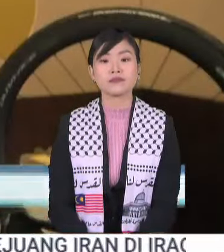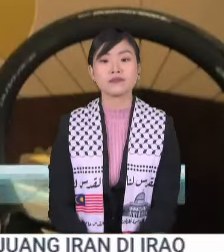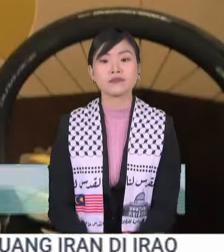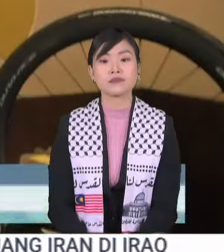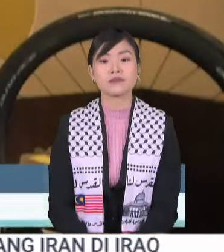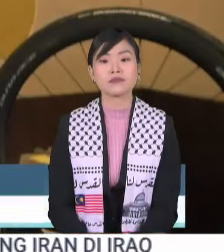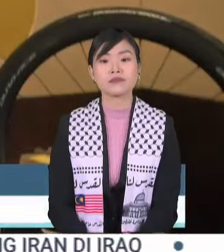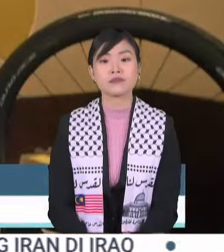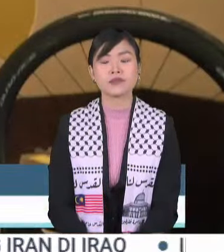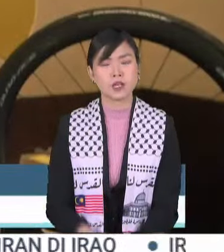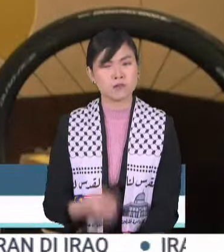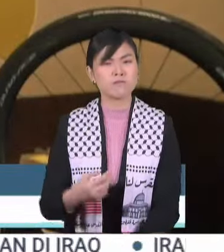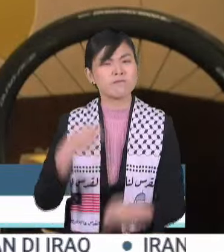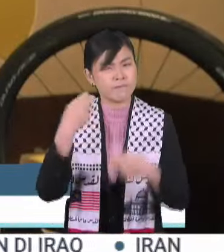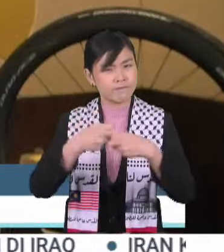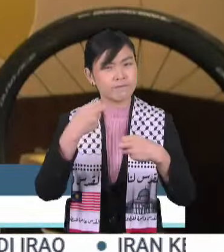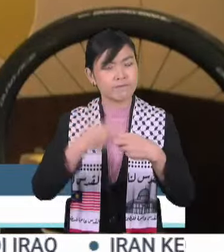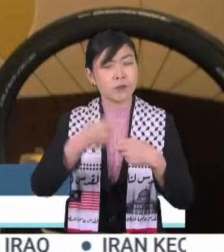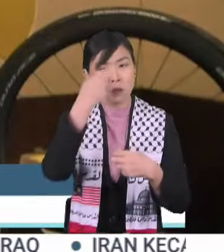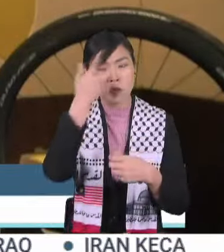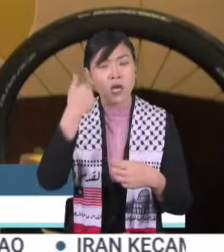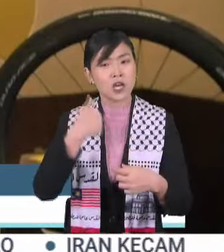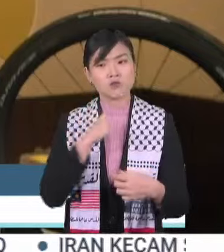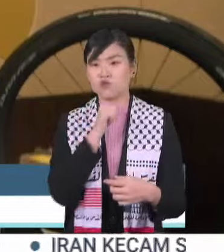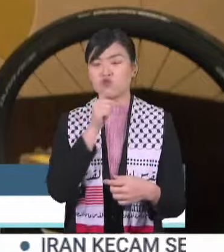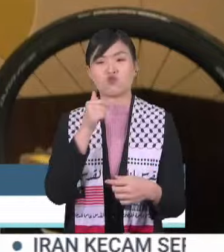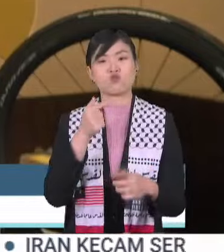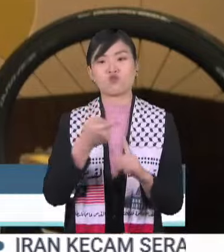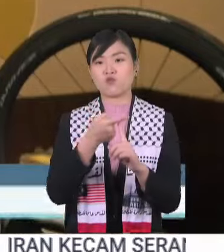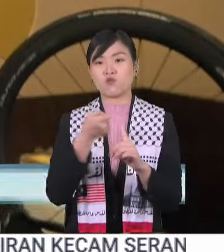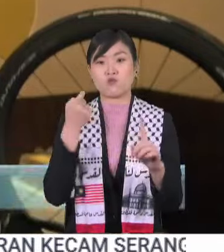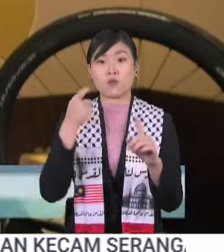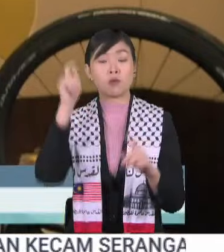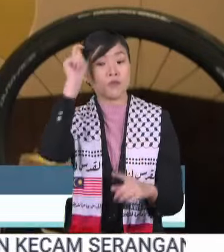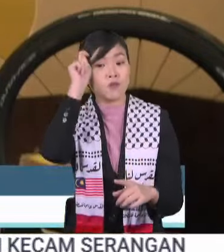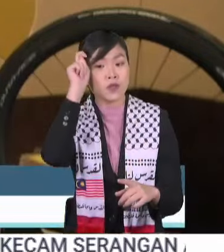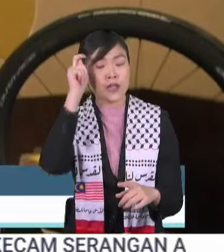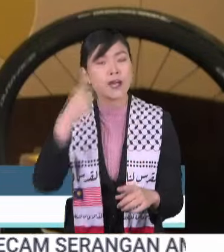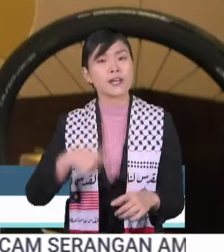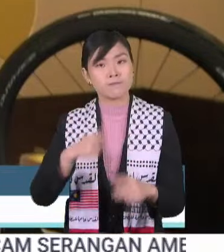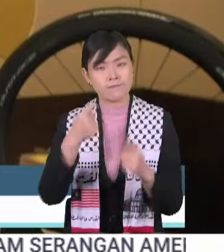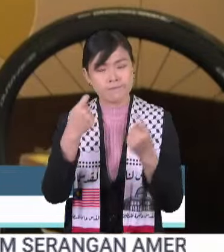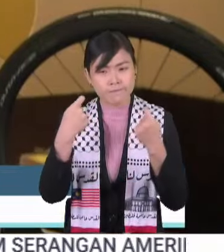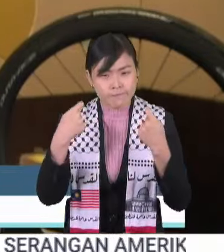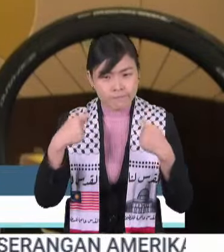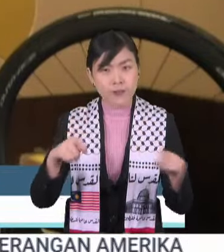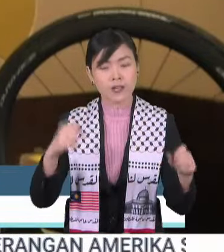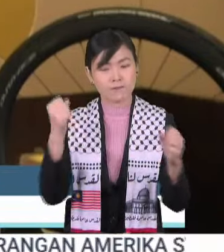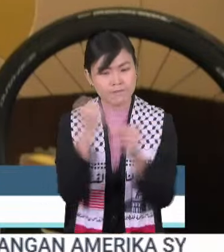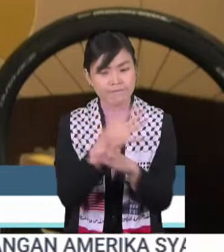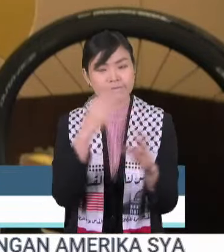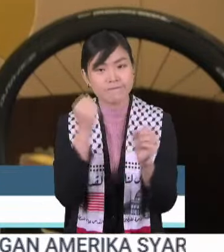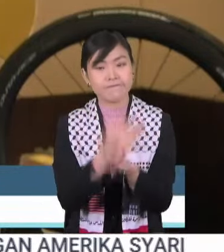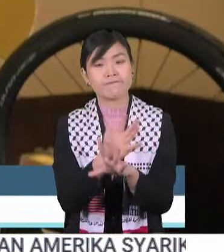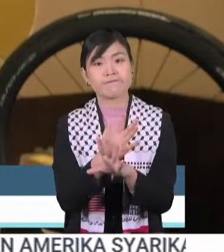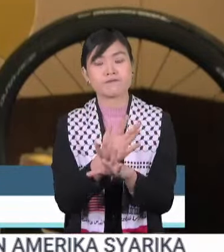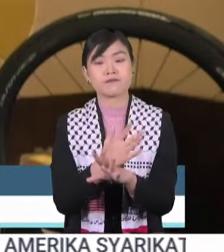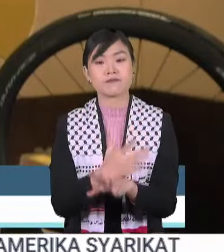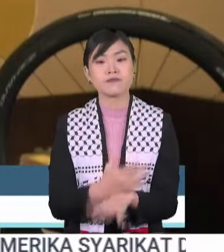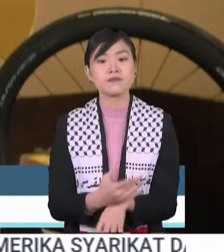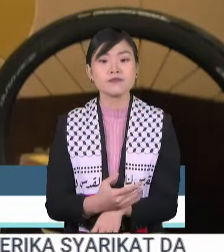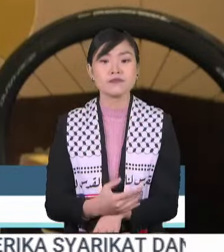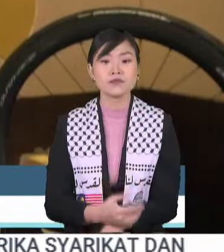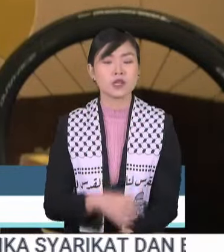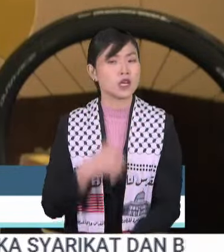dunianyauk memang susah sebabang tak ada darah daripada Terengganu seb